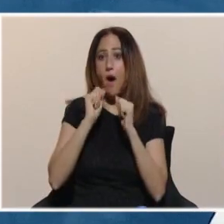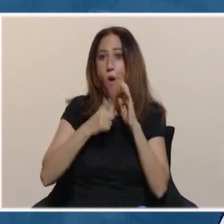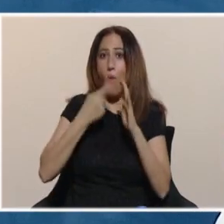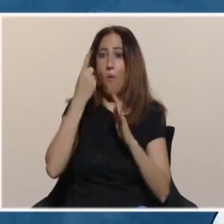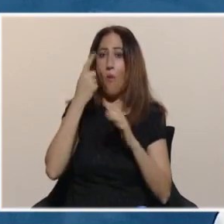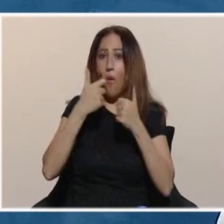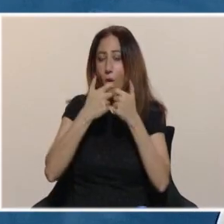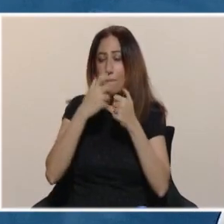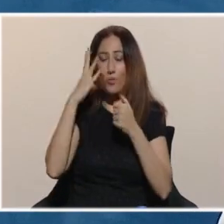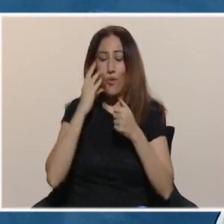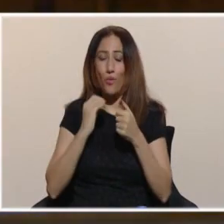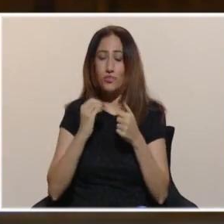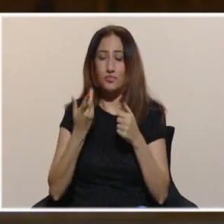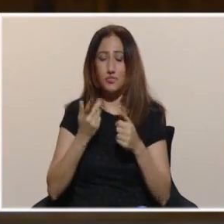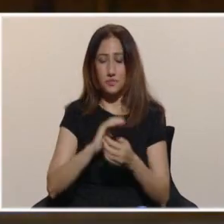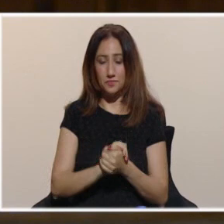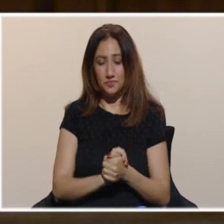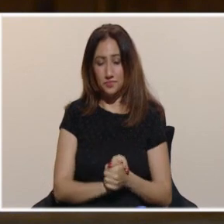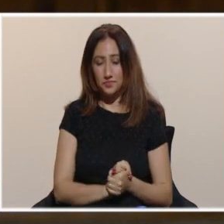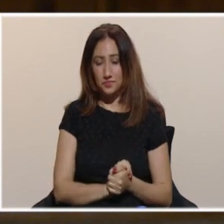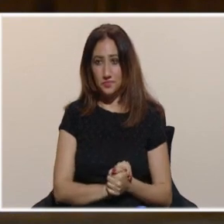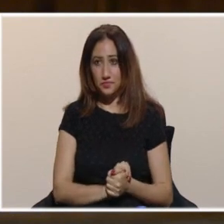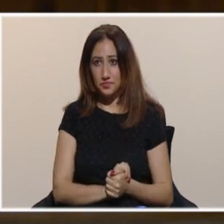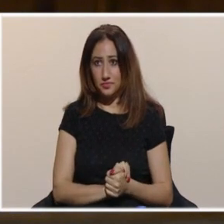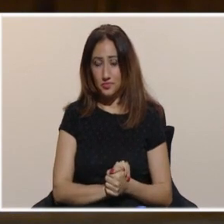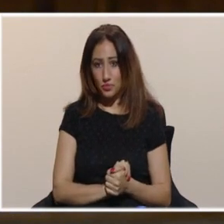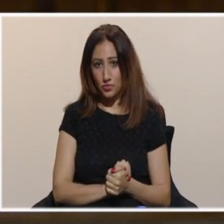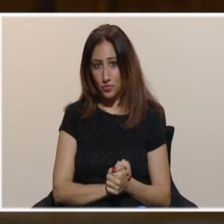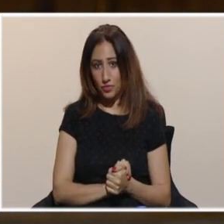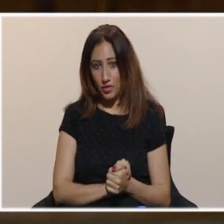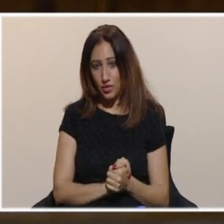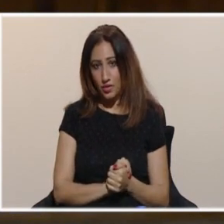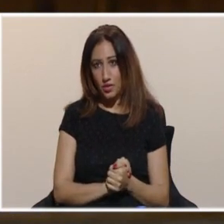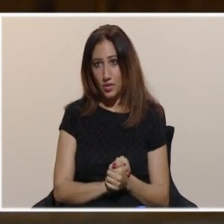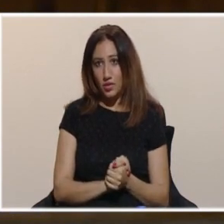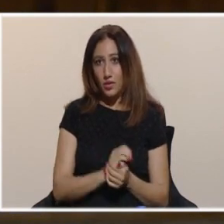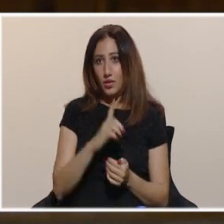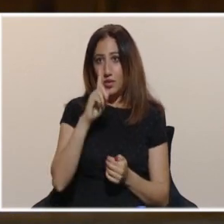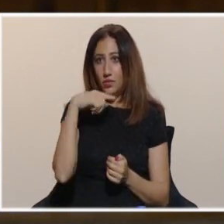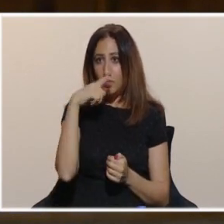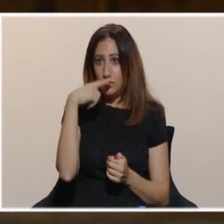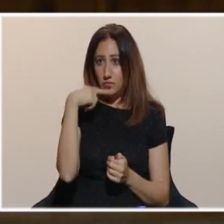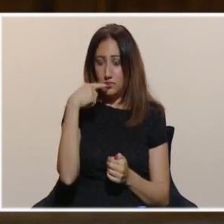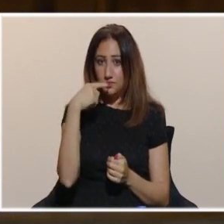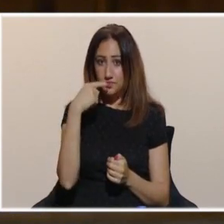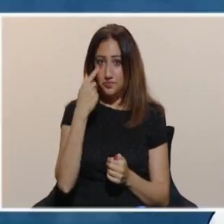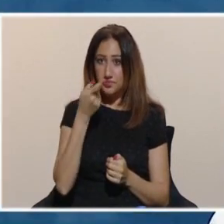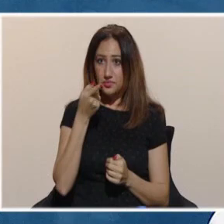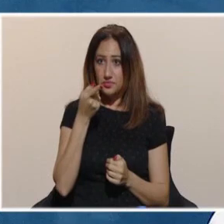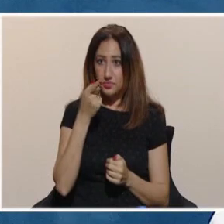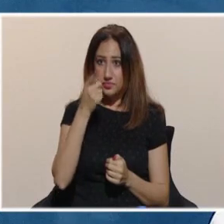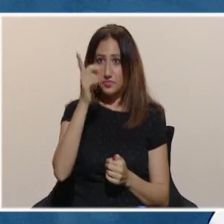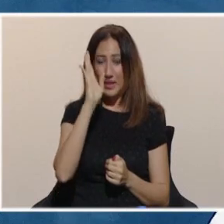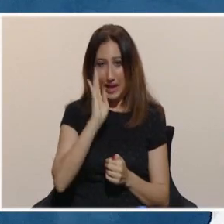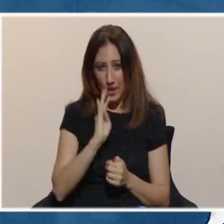حياتي. الزواج او الجواز اللي تم ما قدرش يعني يملى لا مشاعرك؟ طبعا، هو كان ده